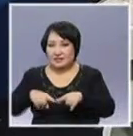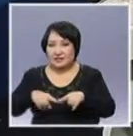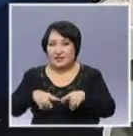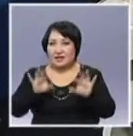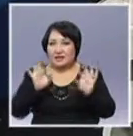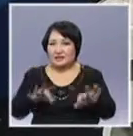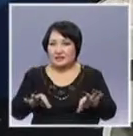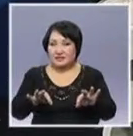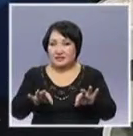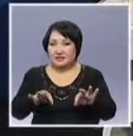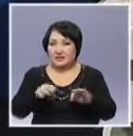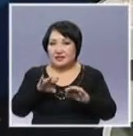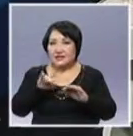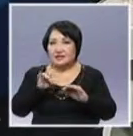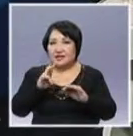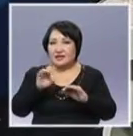жаңағы